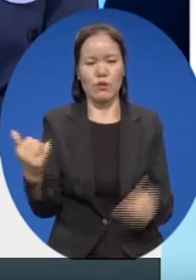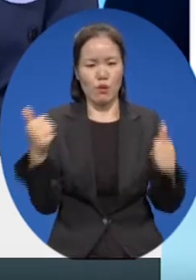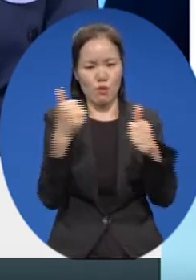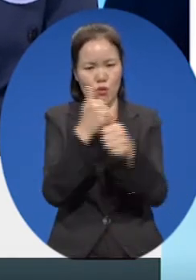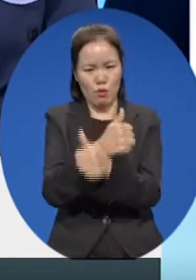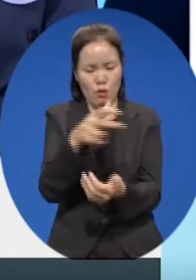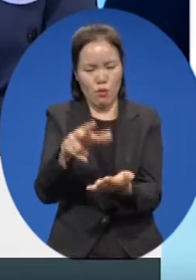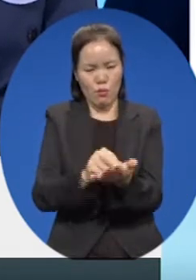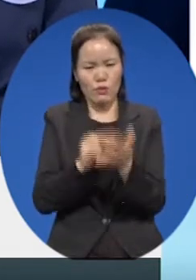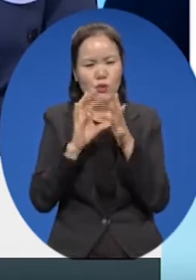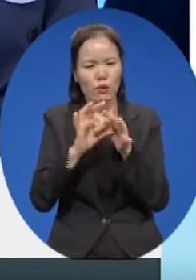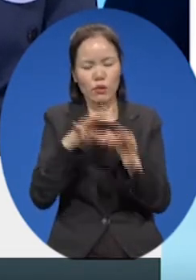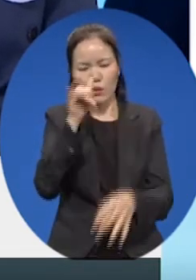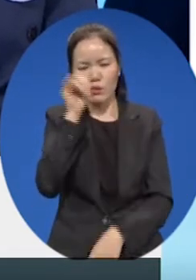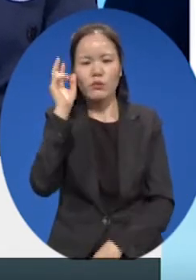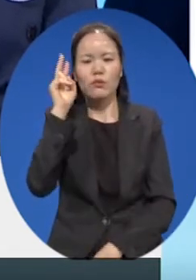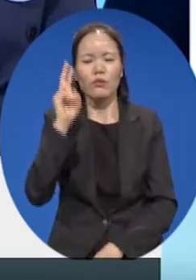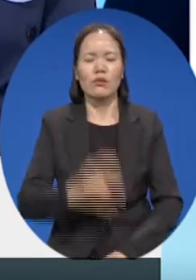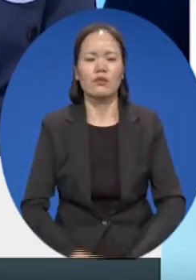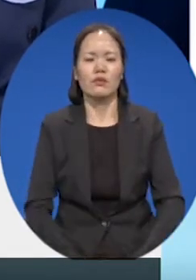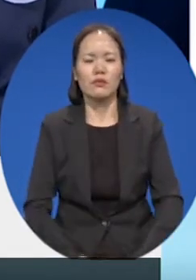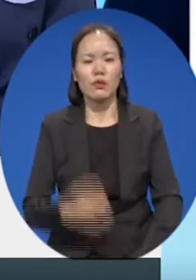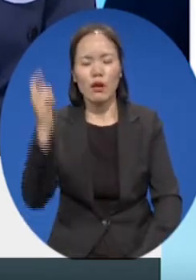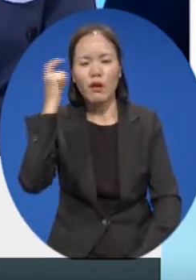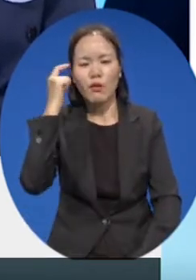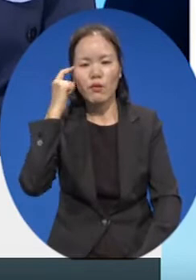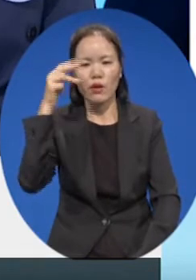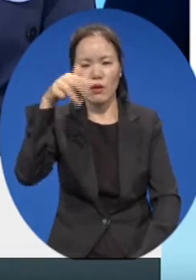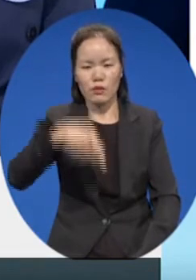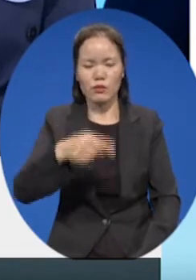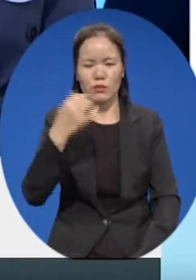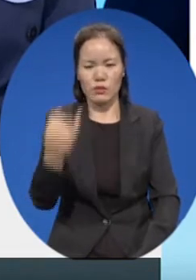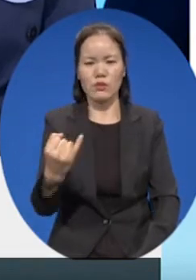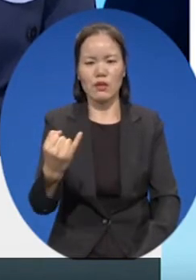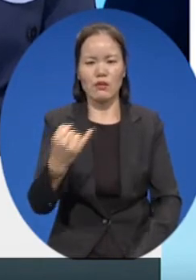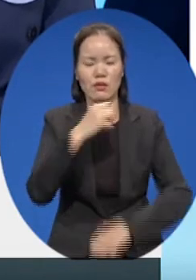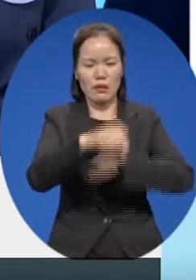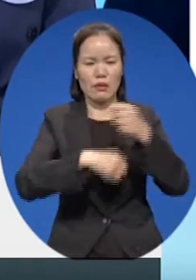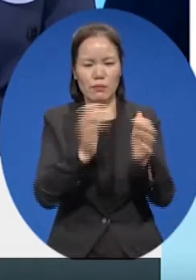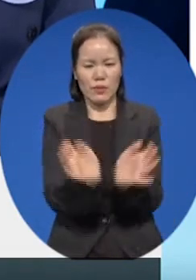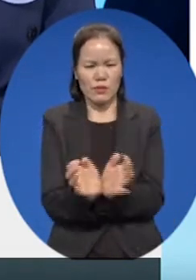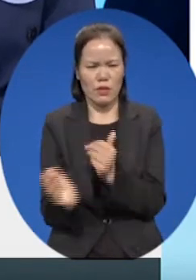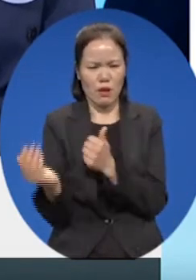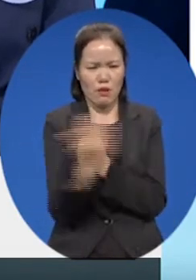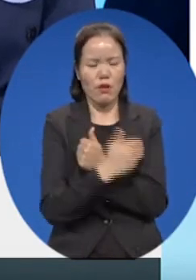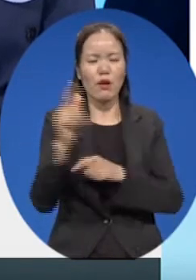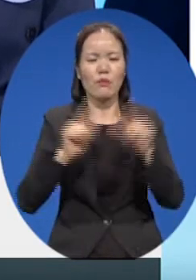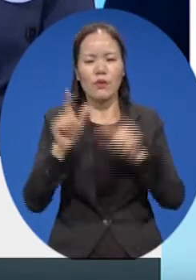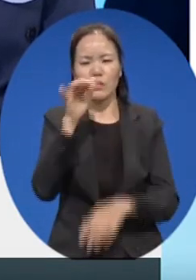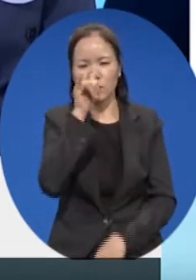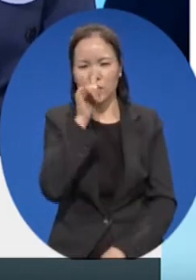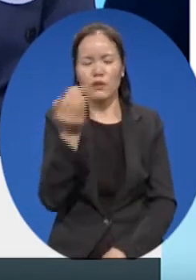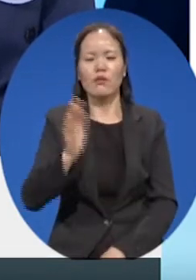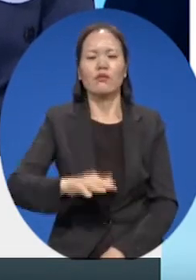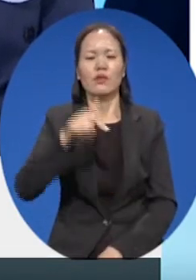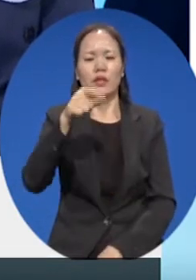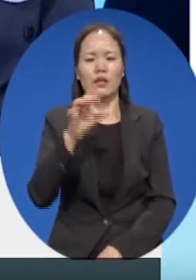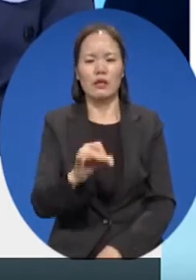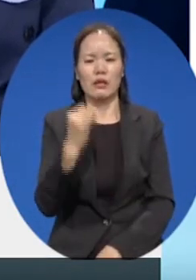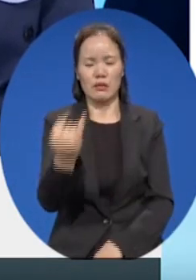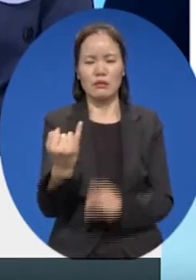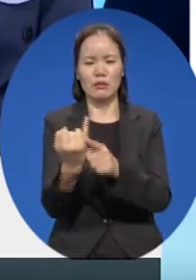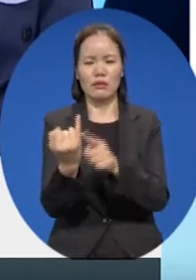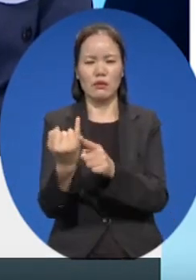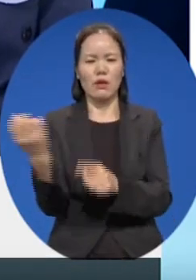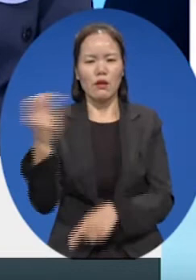되지 않을까 싶어요. 네. 왜냐하면 지금 추미애 장관에 앞서서 민주당이 적극적으로 옹호하는 모습을 보였거든요. 근데 강경화 장관이 지금